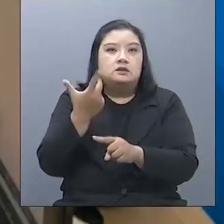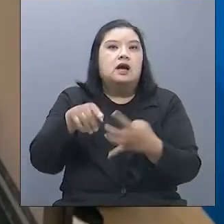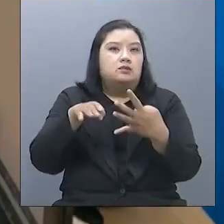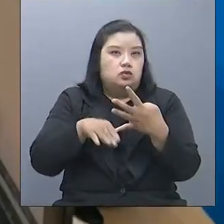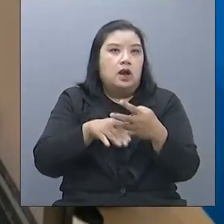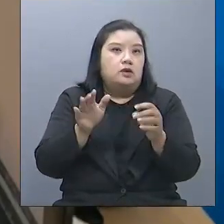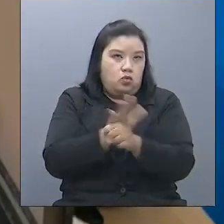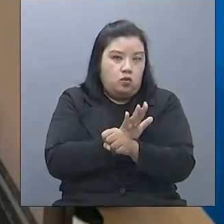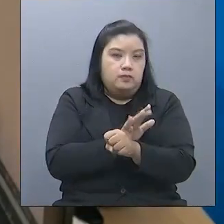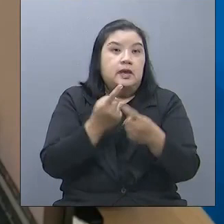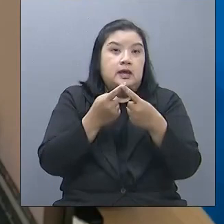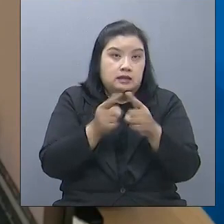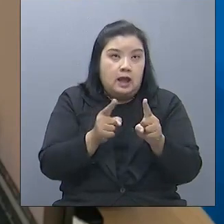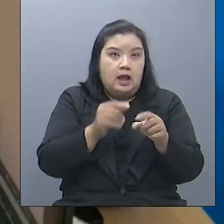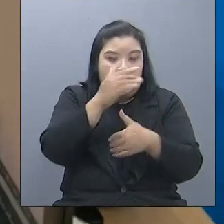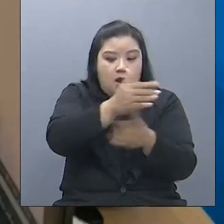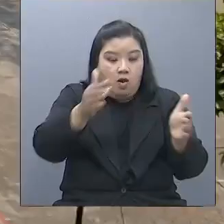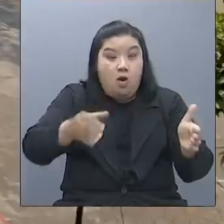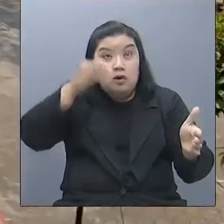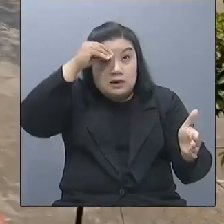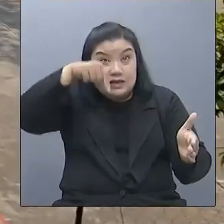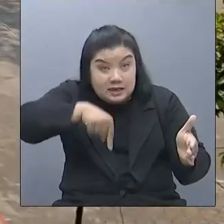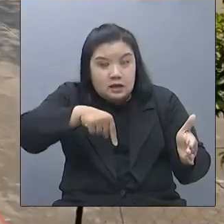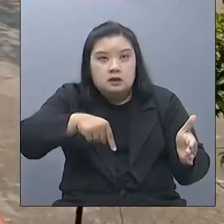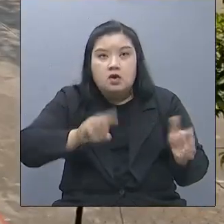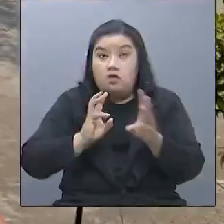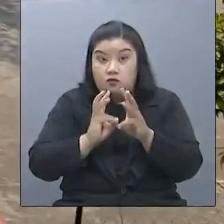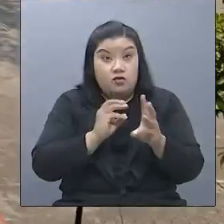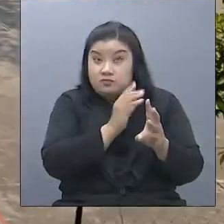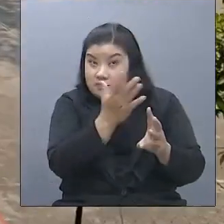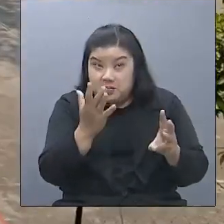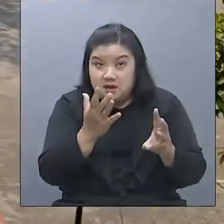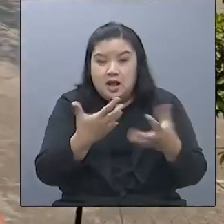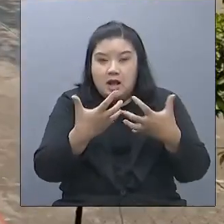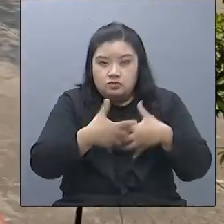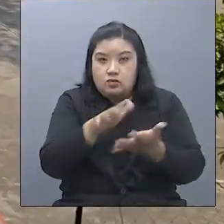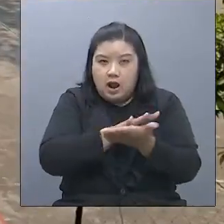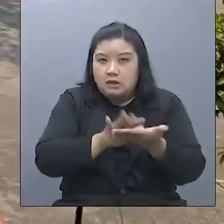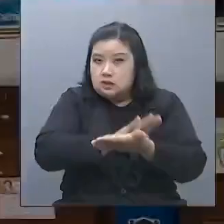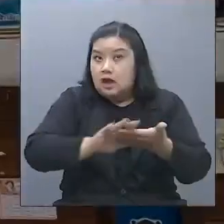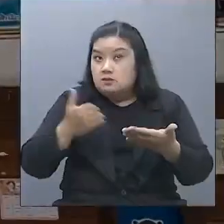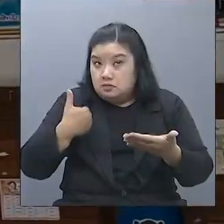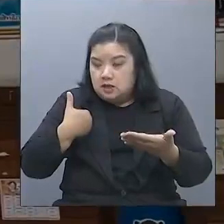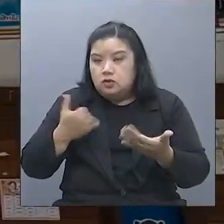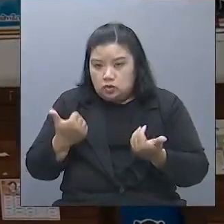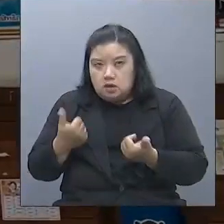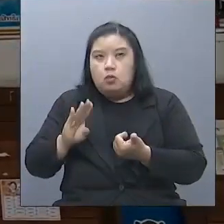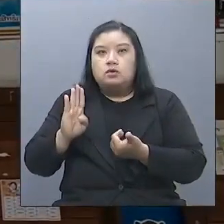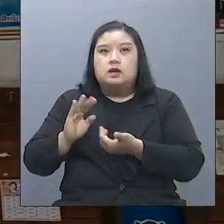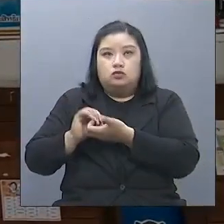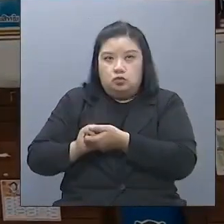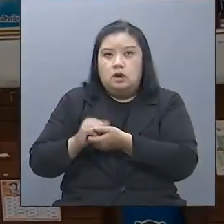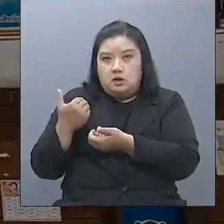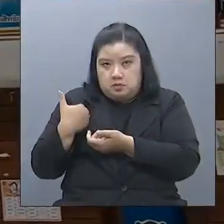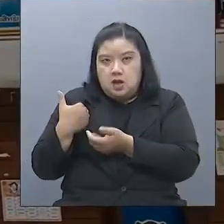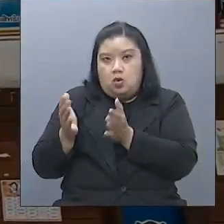องปลอดฝุ่นในส่วนของจังหวัดเชียงใหม่ล่าสุดหน่วยงานภาครัฐและเอกชนเข้าไปร่วมพัฒนาโครงการแล้ว216หน่วย